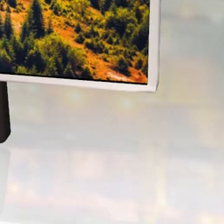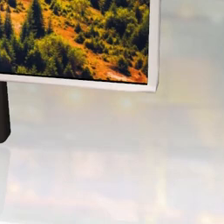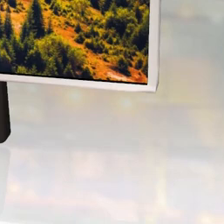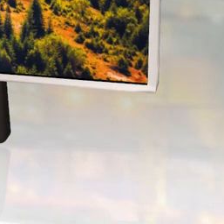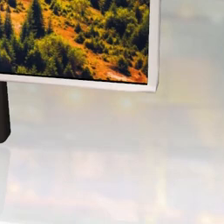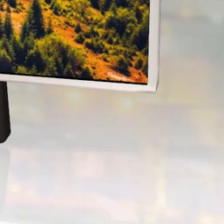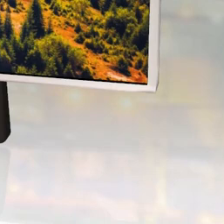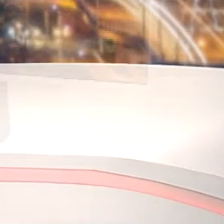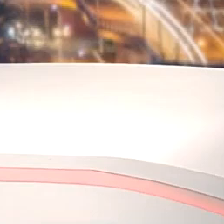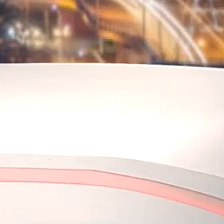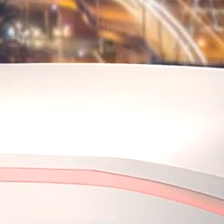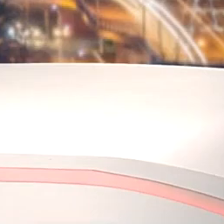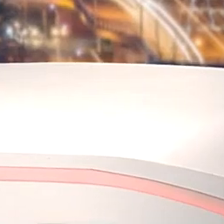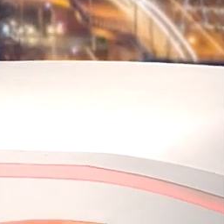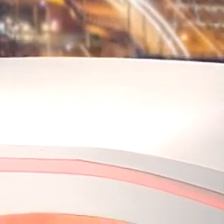bună!